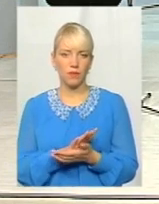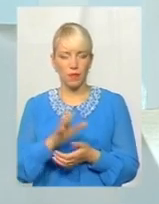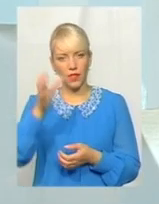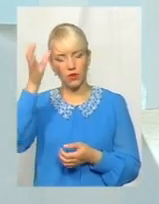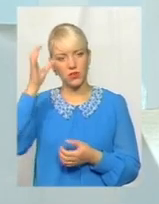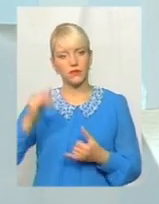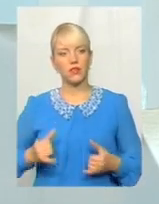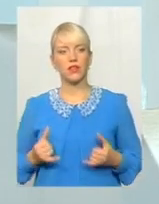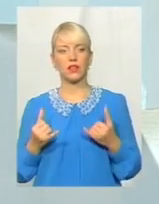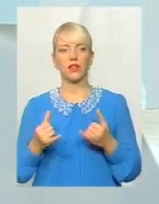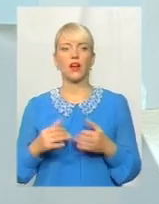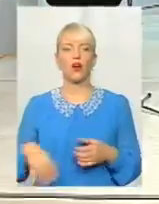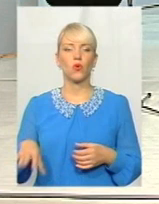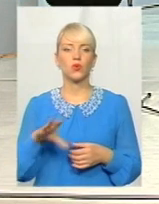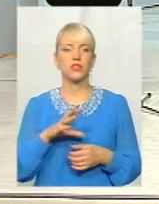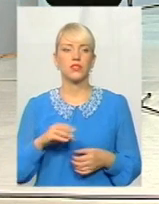для усіх,